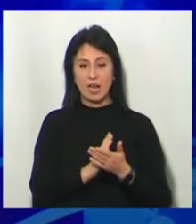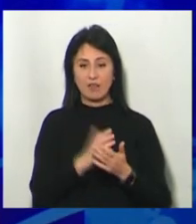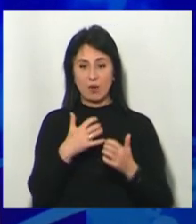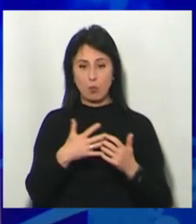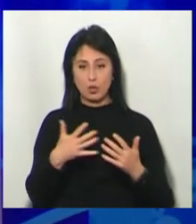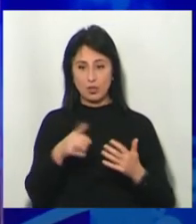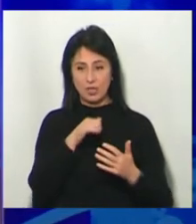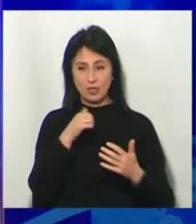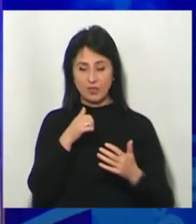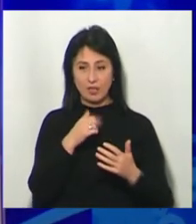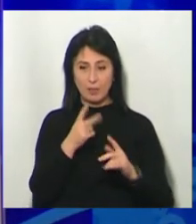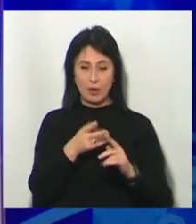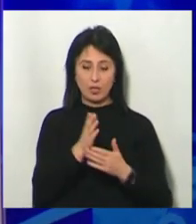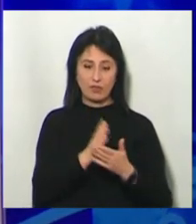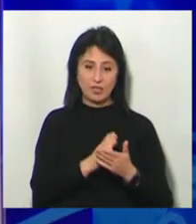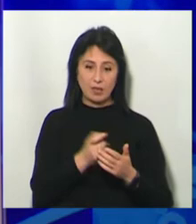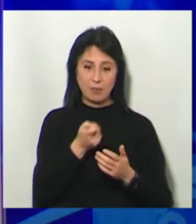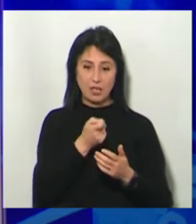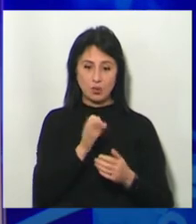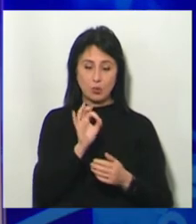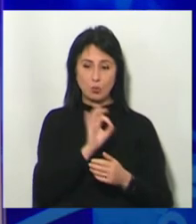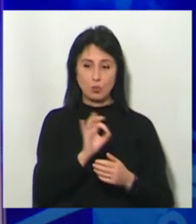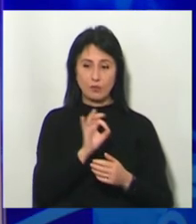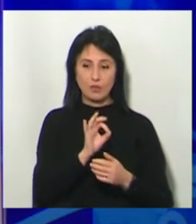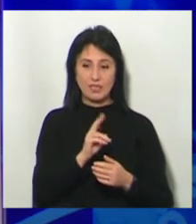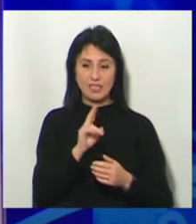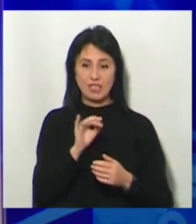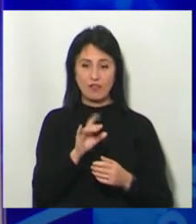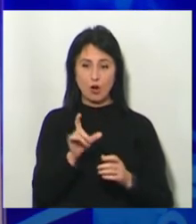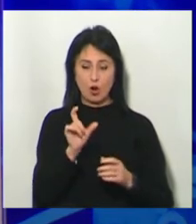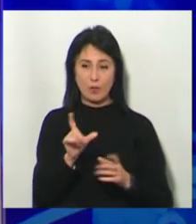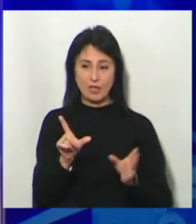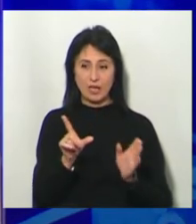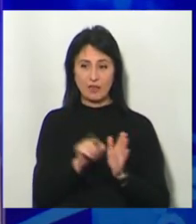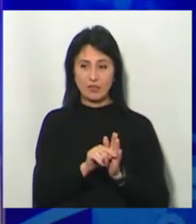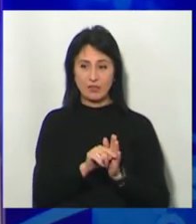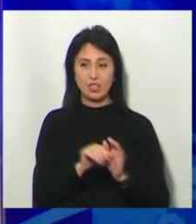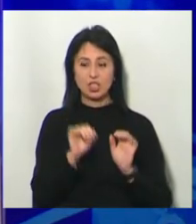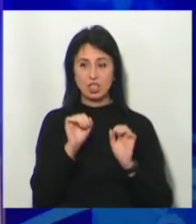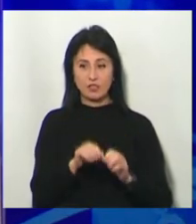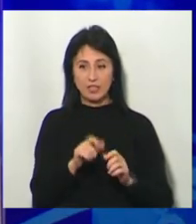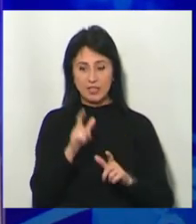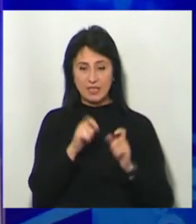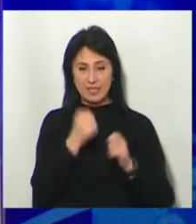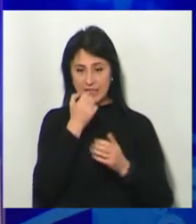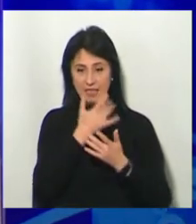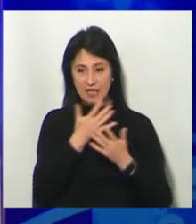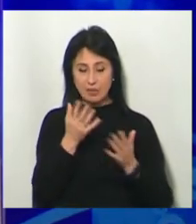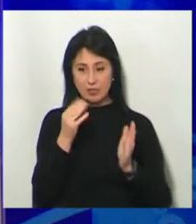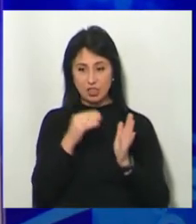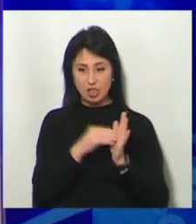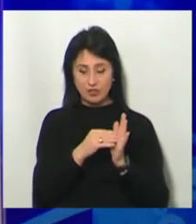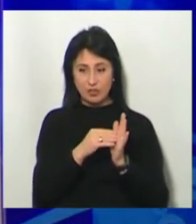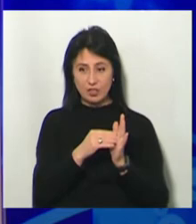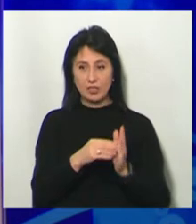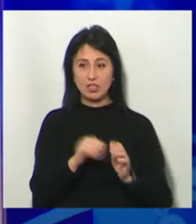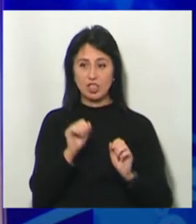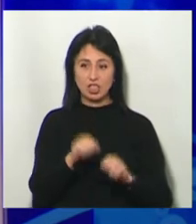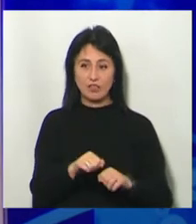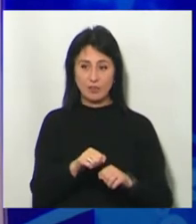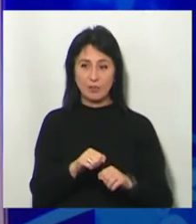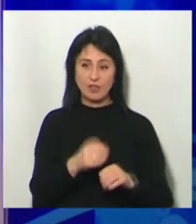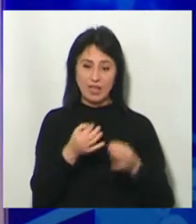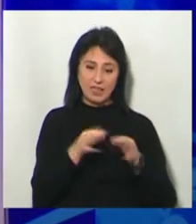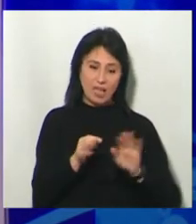ნახევარი ბოსტნეული დახილი, მეორე ნახევარი მარცვლეულ ბურღულეული ცილოვან კომპონენტთან ერთად. Შეგვიძლია რძის ნაწარმი შევიტანოთ ცილოვან კომპონენტში,